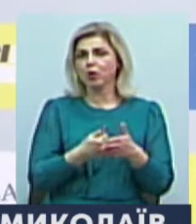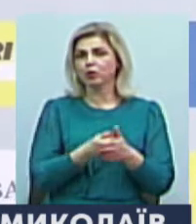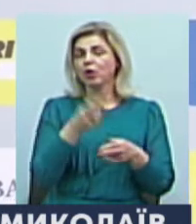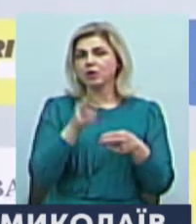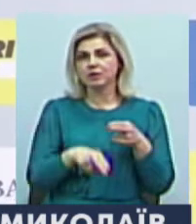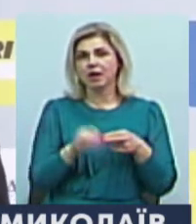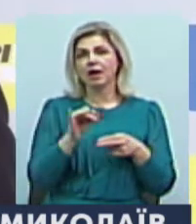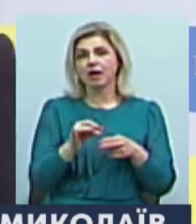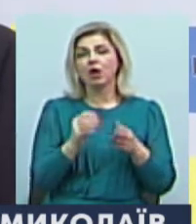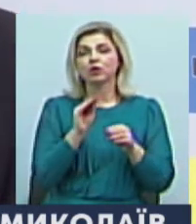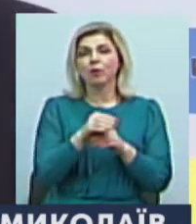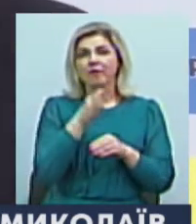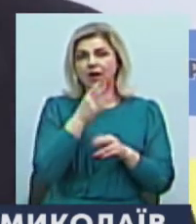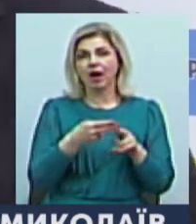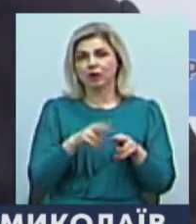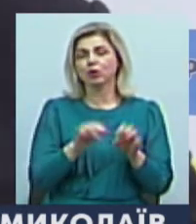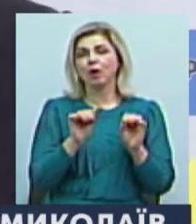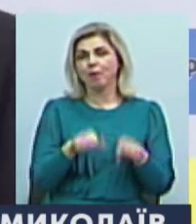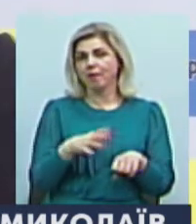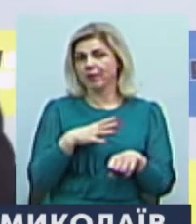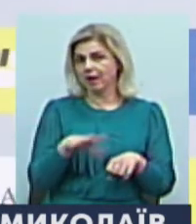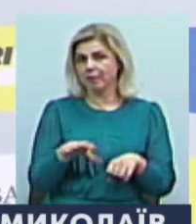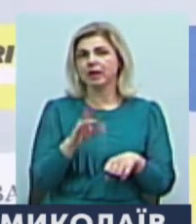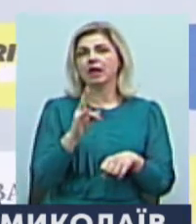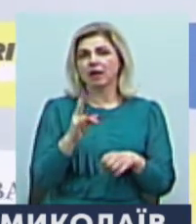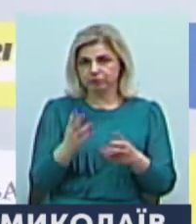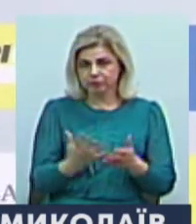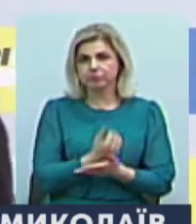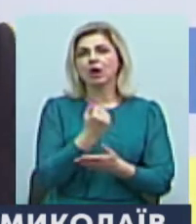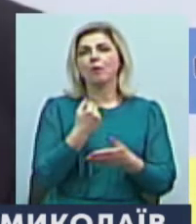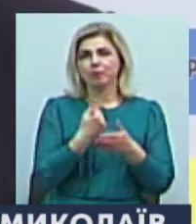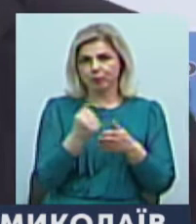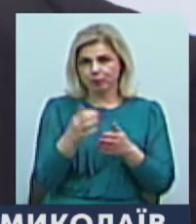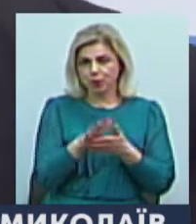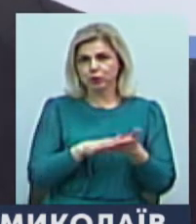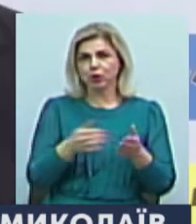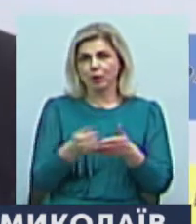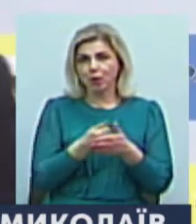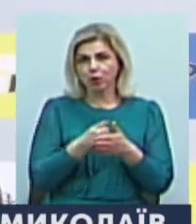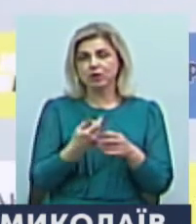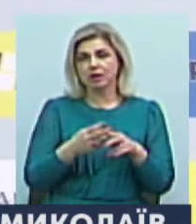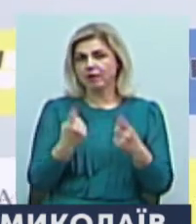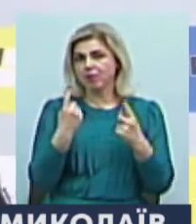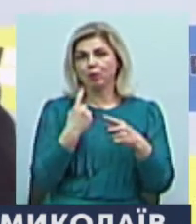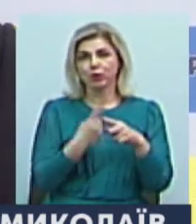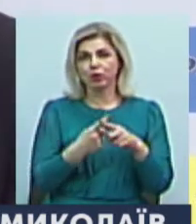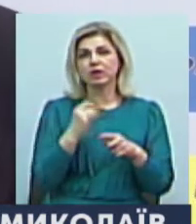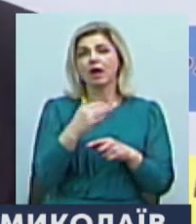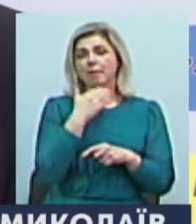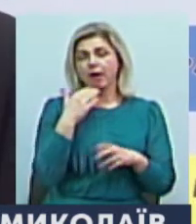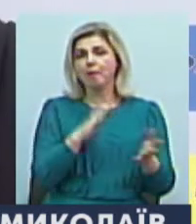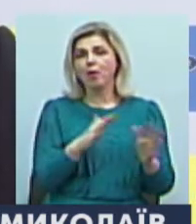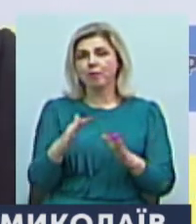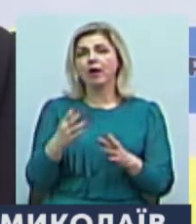Навіть овертайм, який міг не відбутися, в овертаймі не опустили руки, продовжили боротися. Це величезний плюс. Все інше, звичайно, багато моментів, над